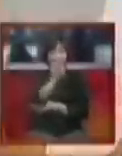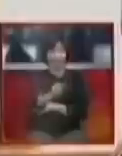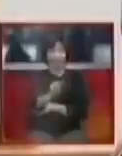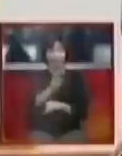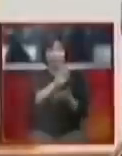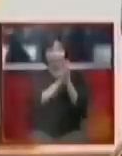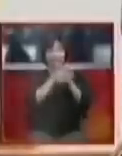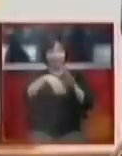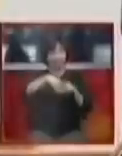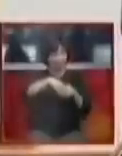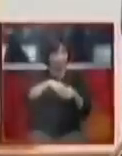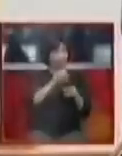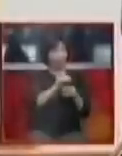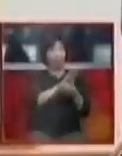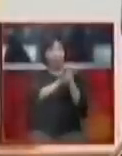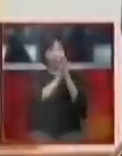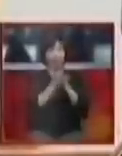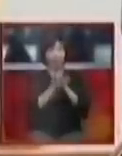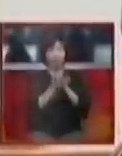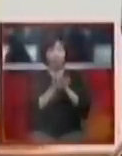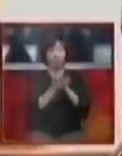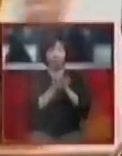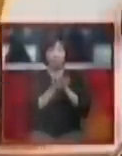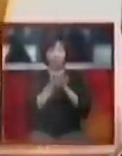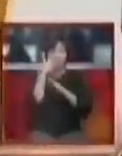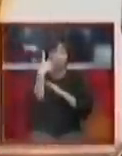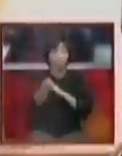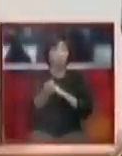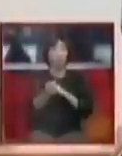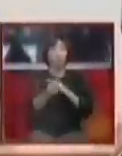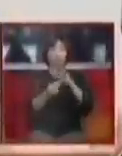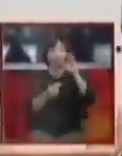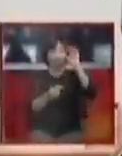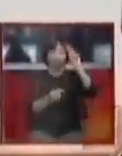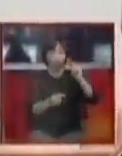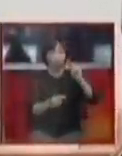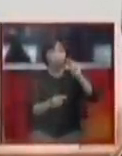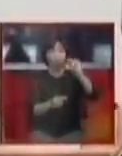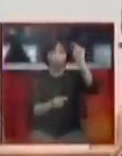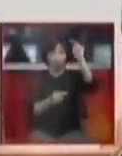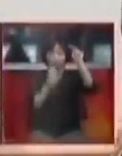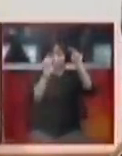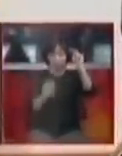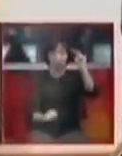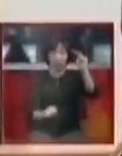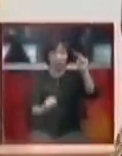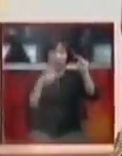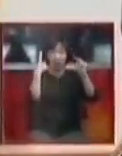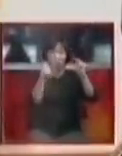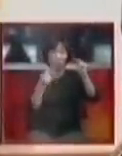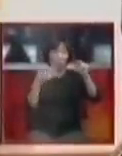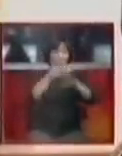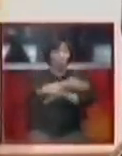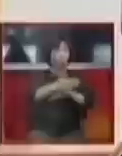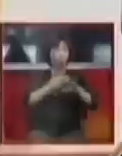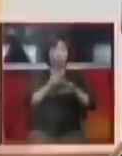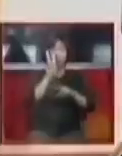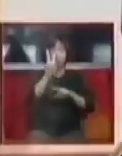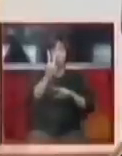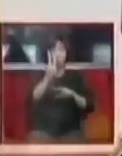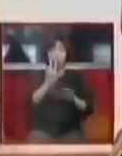Kamaynilaan, at mapabilis ang pagtawid mula North Luzon hanggang South Luzon Expressway, magkakaroon ng dalawang